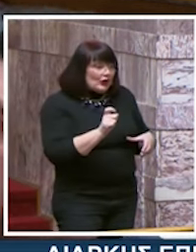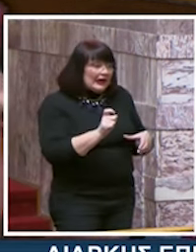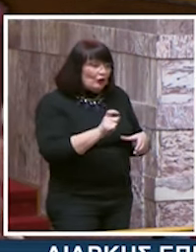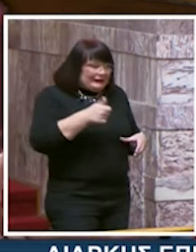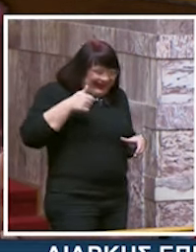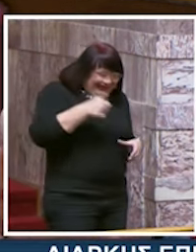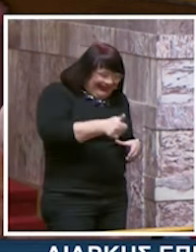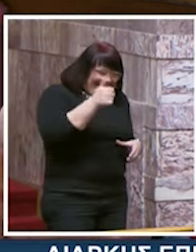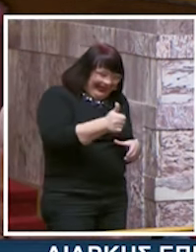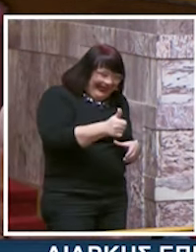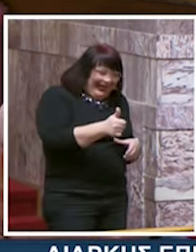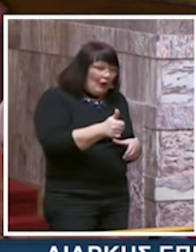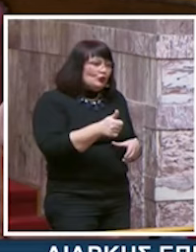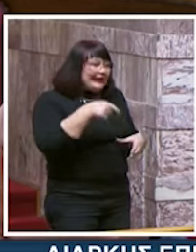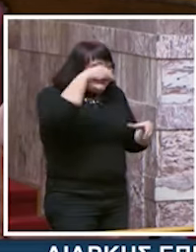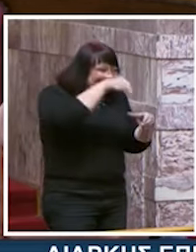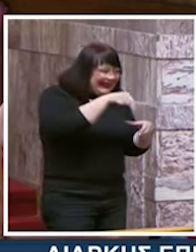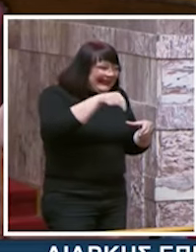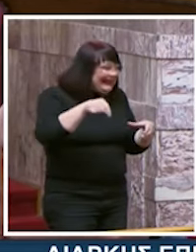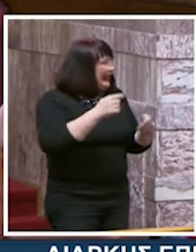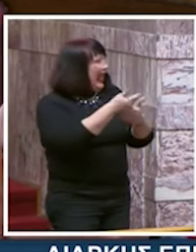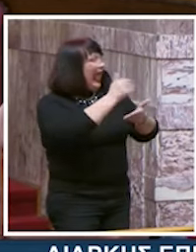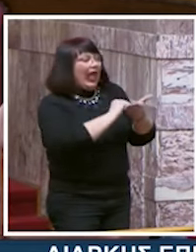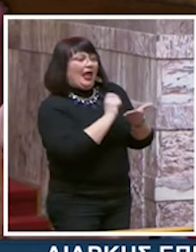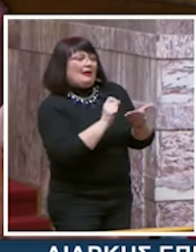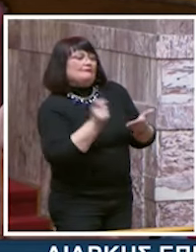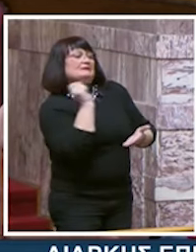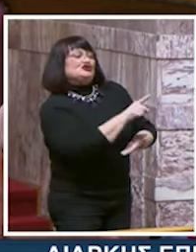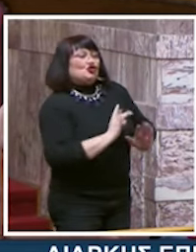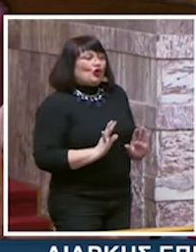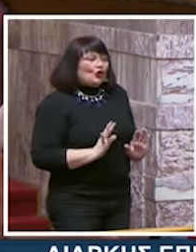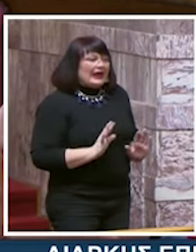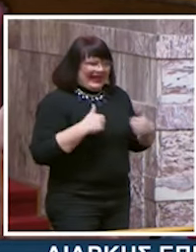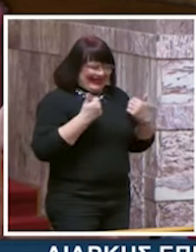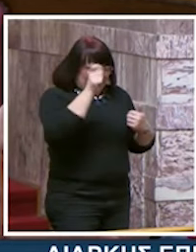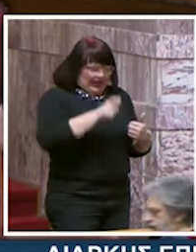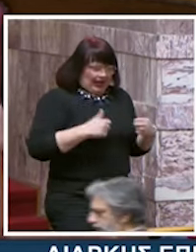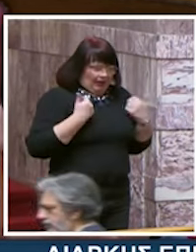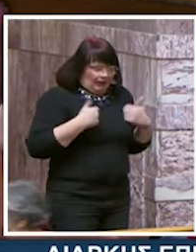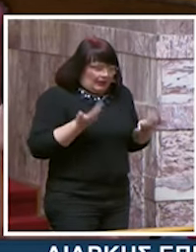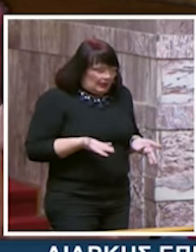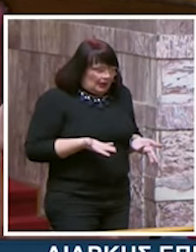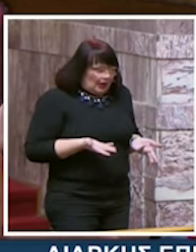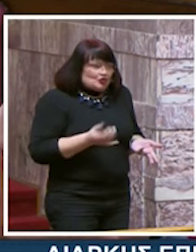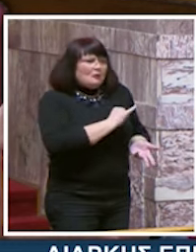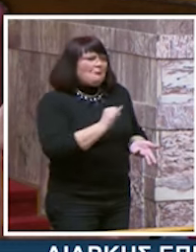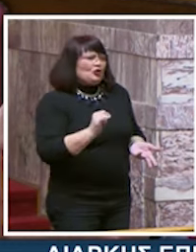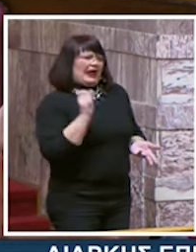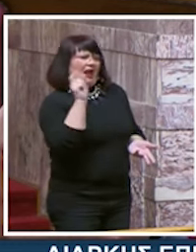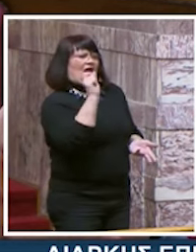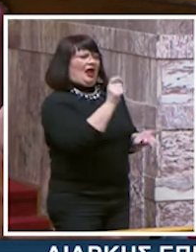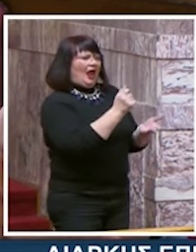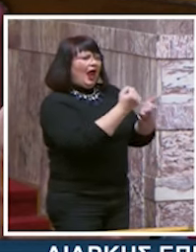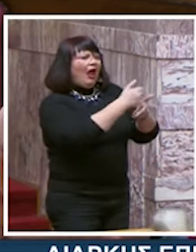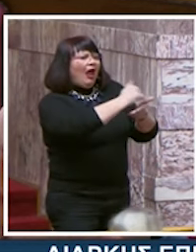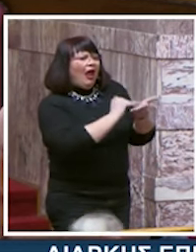ούτε καν και ακόμα περισσότερα με μια επιστολή που παρεπιπτόντως ένας νέος άνθρωπος είναι σίγουρο ότι δεν έχει στείλει ποτέ την επιστολή, ακόμα και για